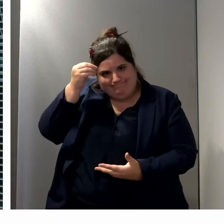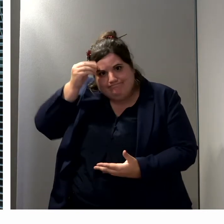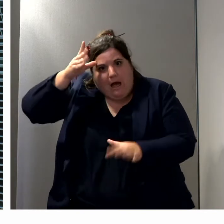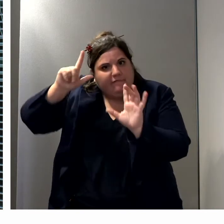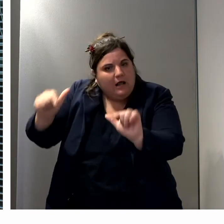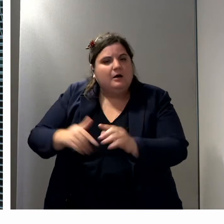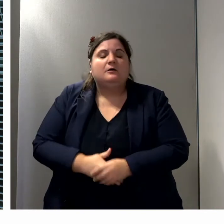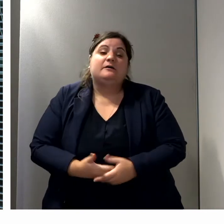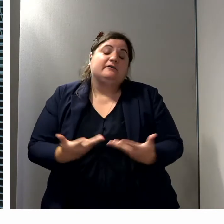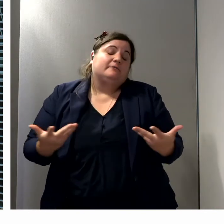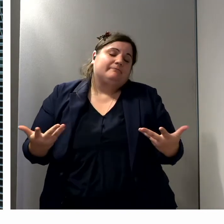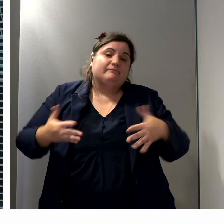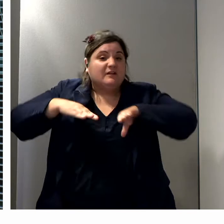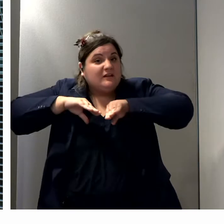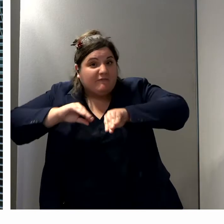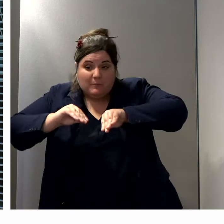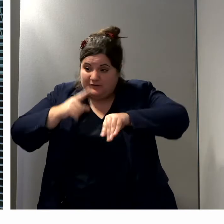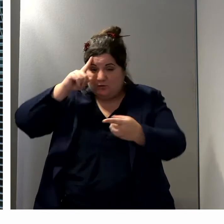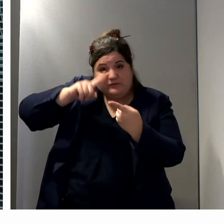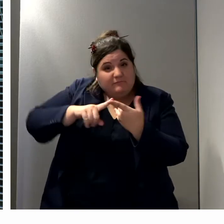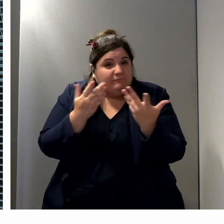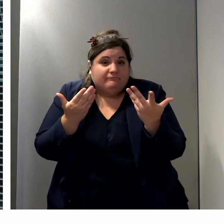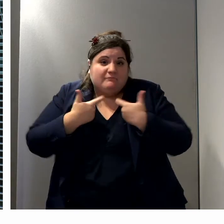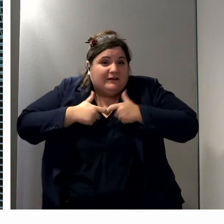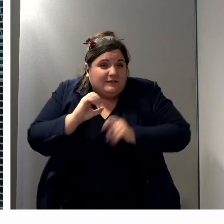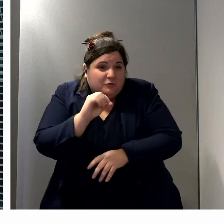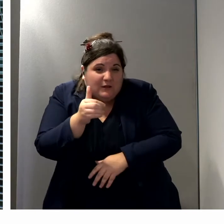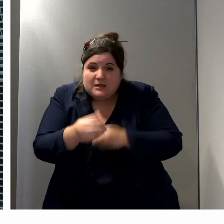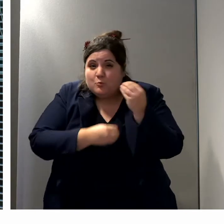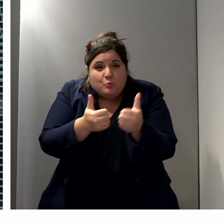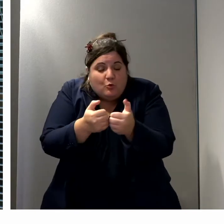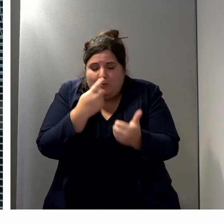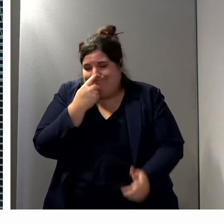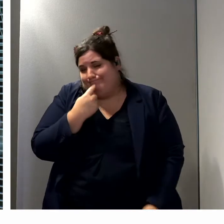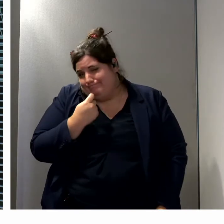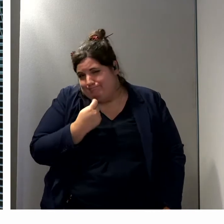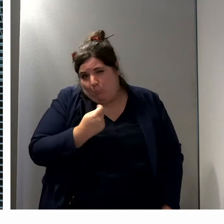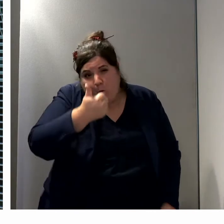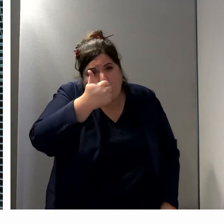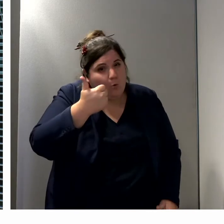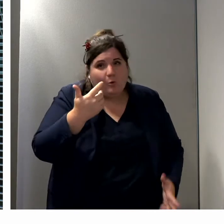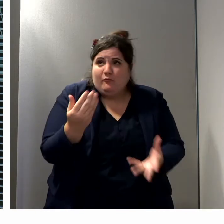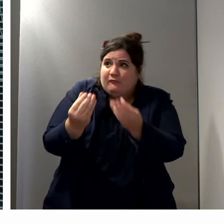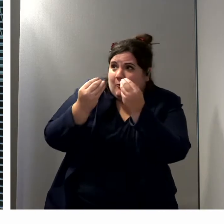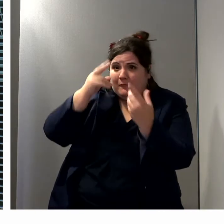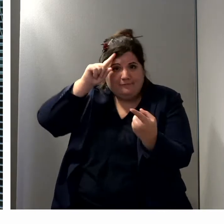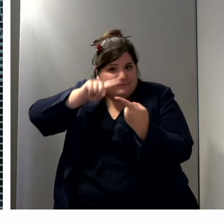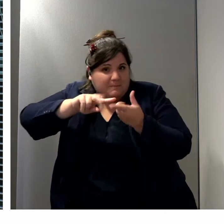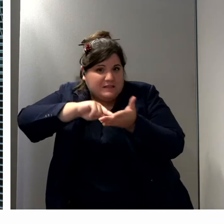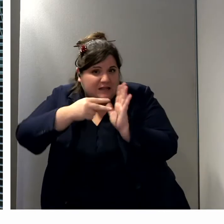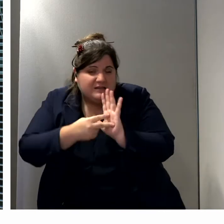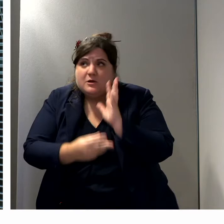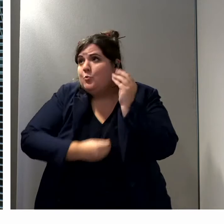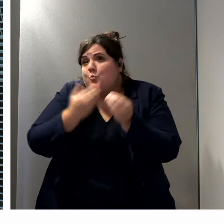sur ces sujets-là, elle est encore balbutiante. On trouve encore très peu ou trop peu de cursus, qu'ils soient techniques ou